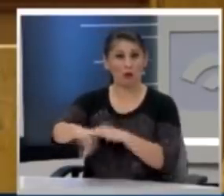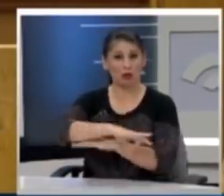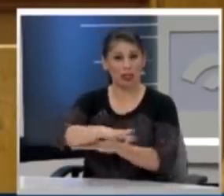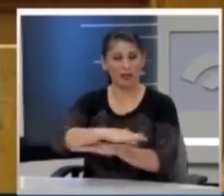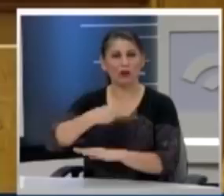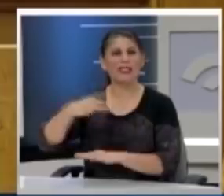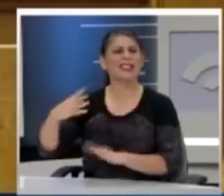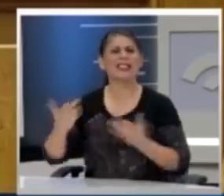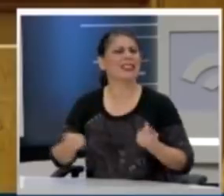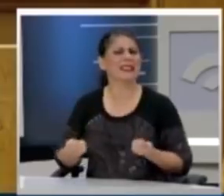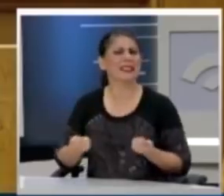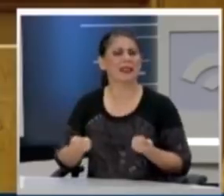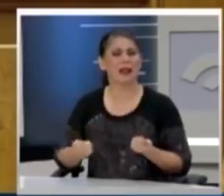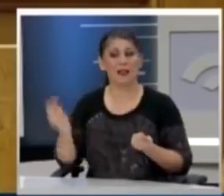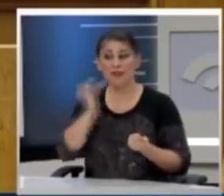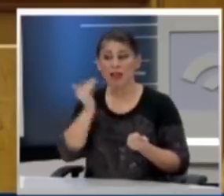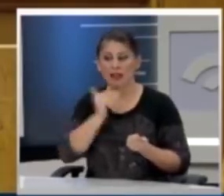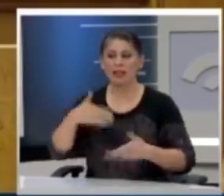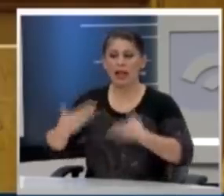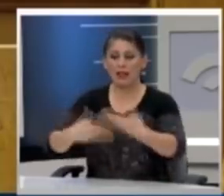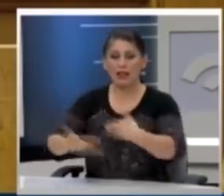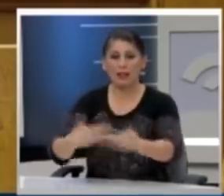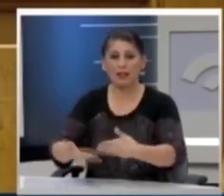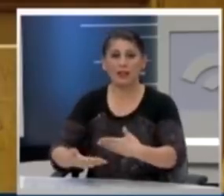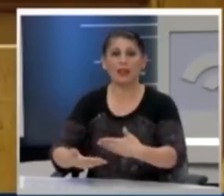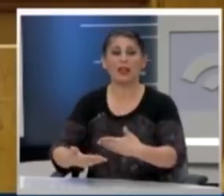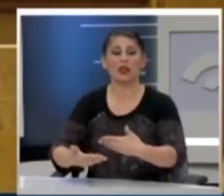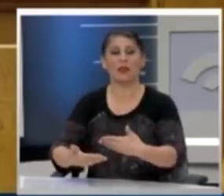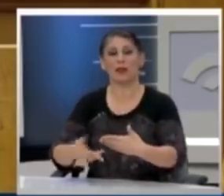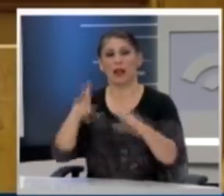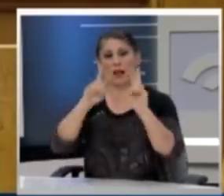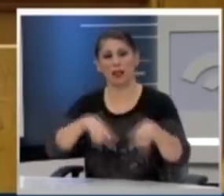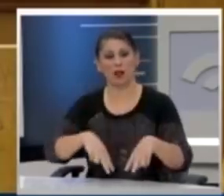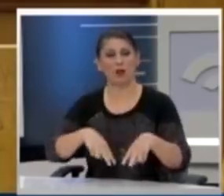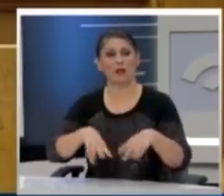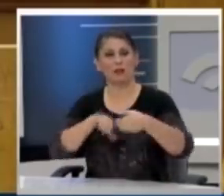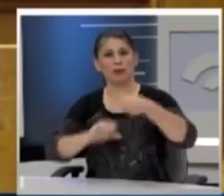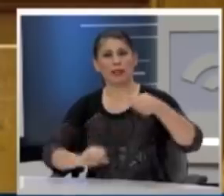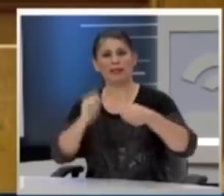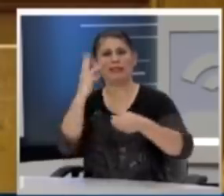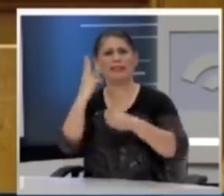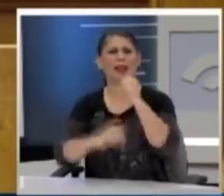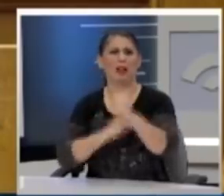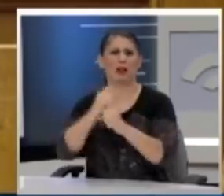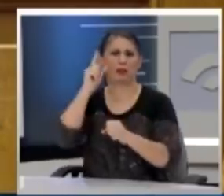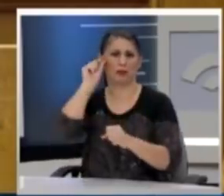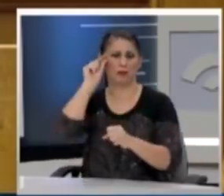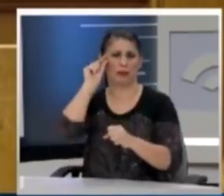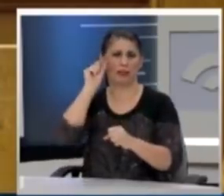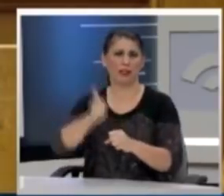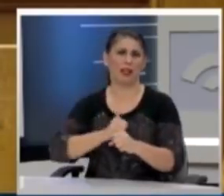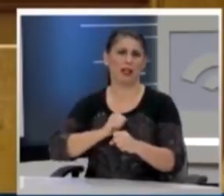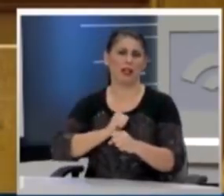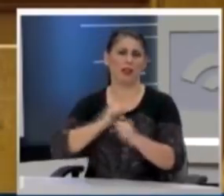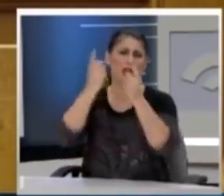συριζα επιταχύνει τις διαδικασίες αναγνώρισης των τίτλων που προσφέρουν τα τριετών σπουδών ιδιωτικά